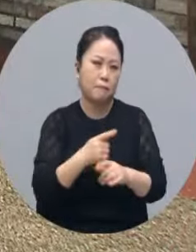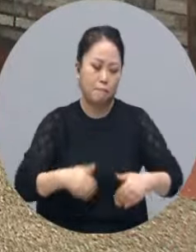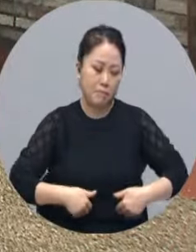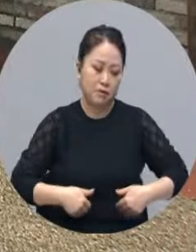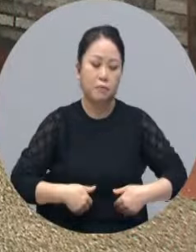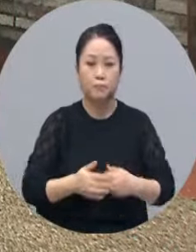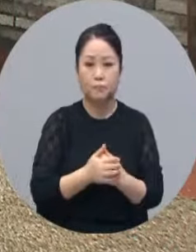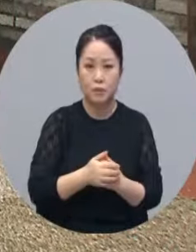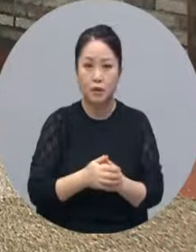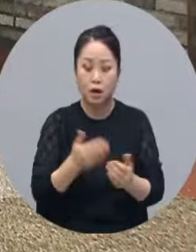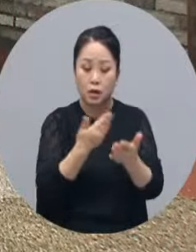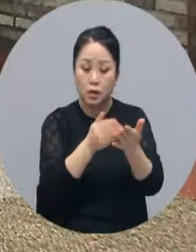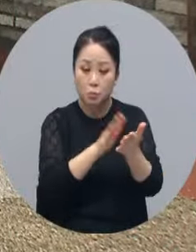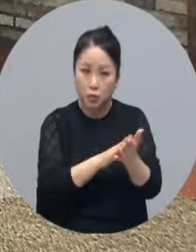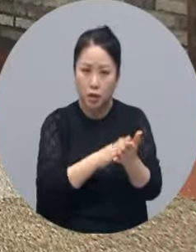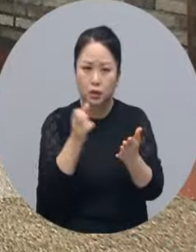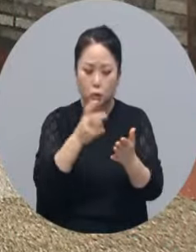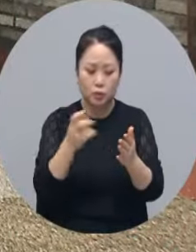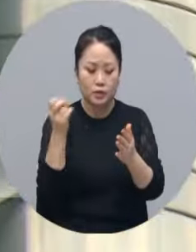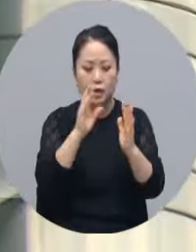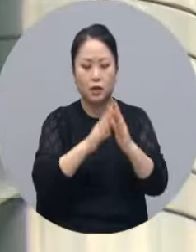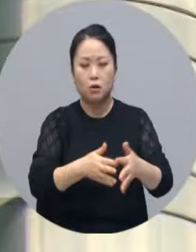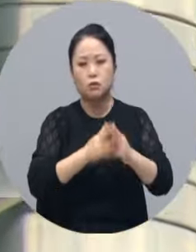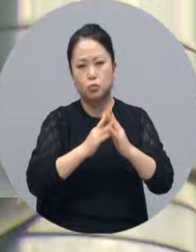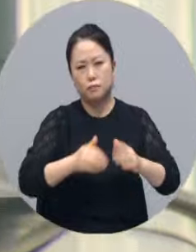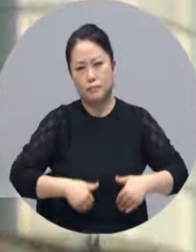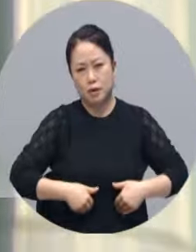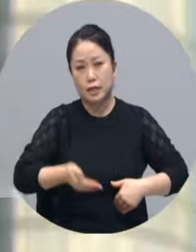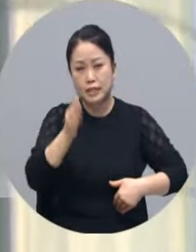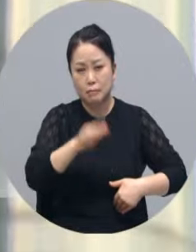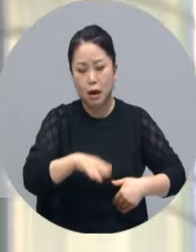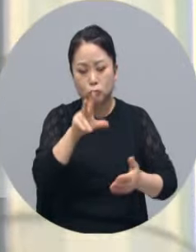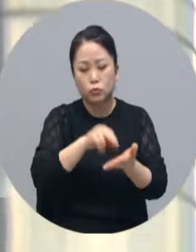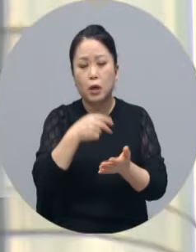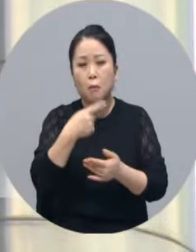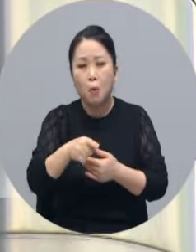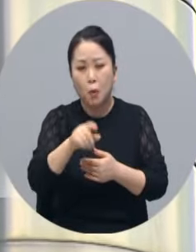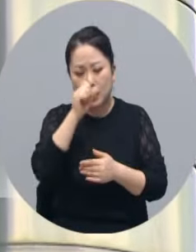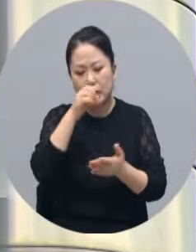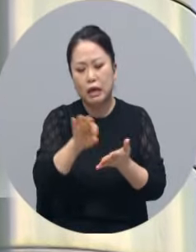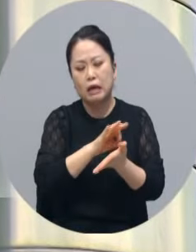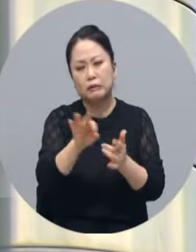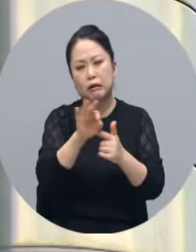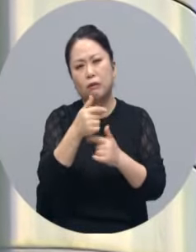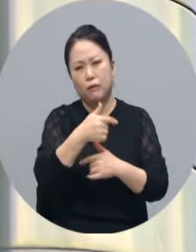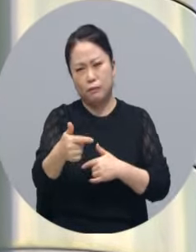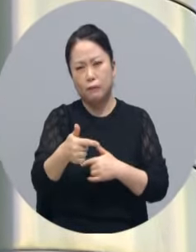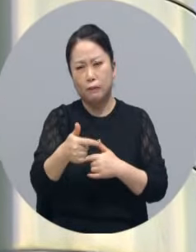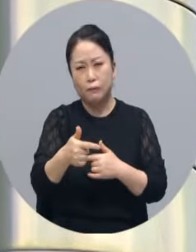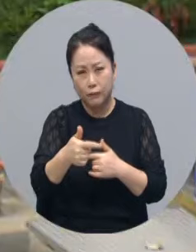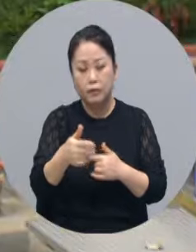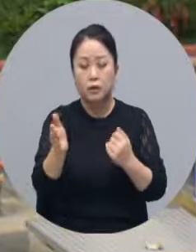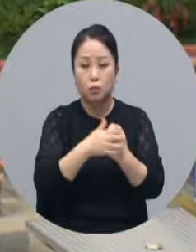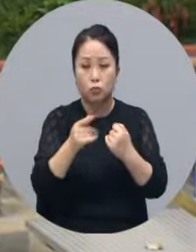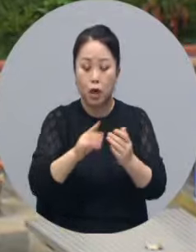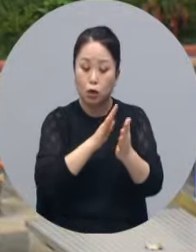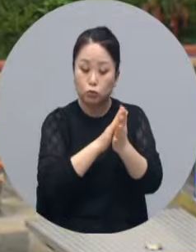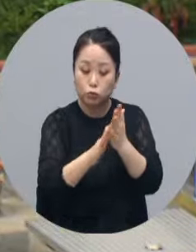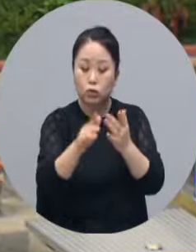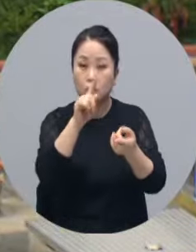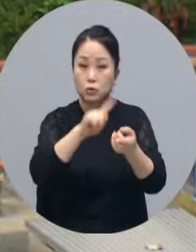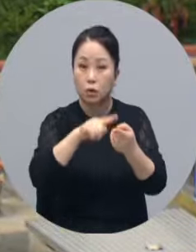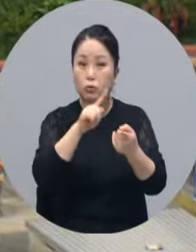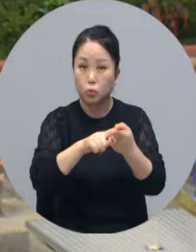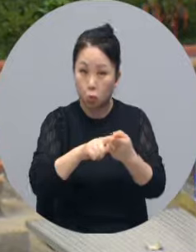중장기적으로 리모델링과 재건축이 필요한 상황이지만 문제는 막대한 예산입니다. 따라서 시차를 두고 사업을 진행하되